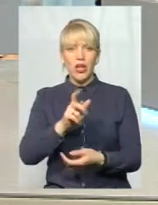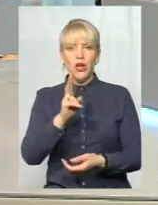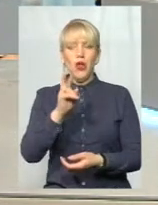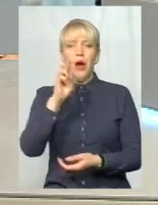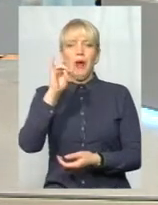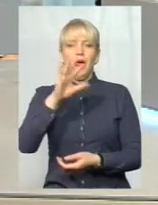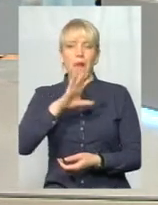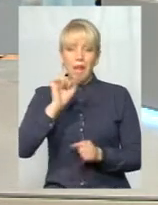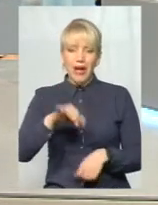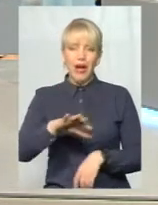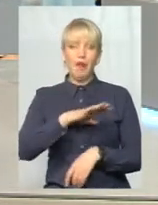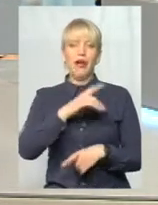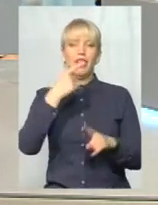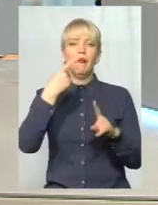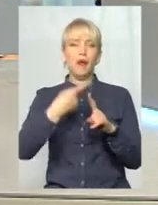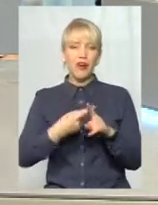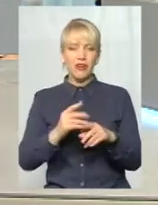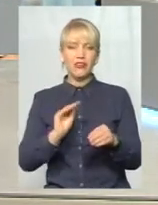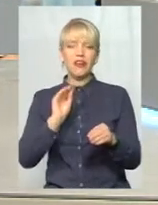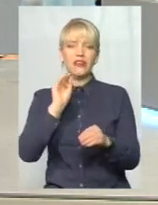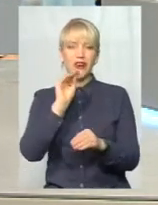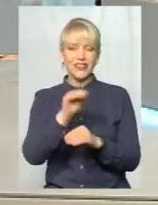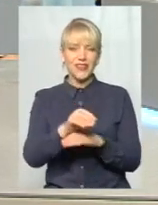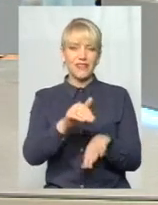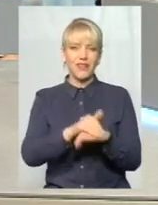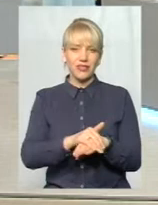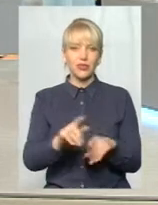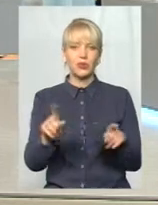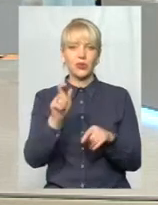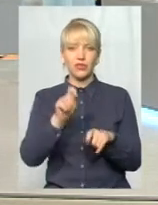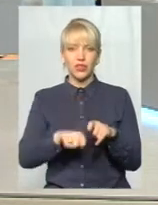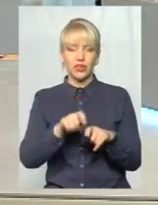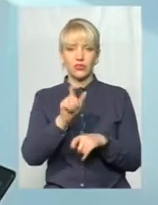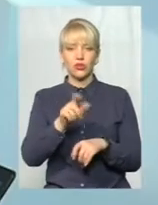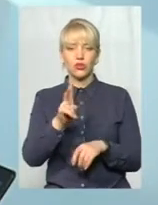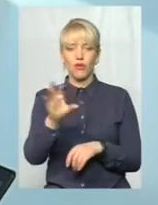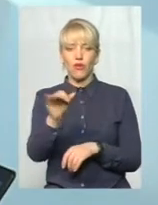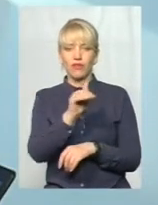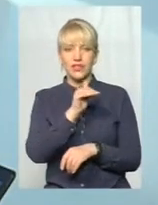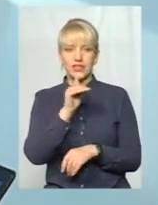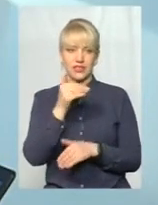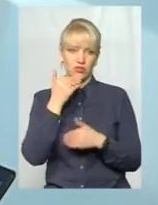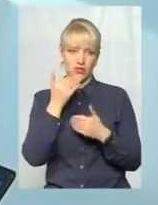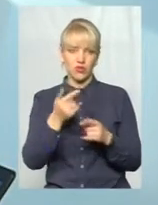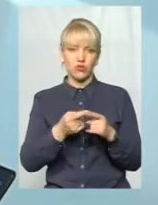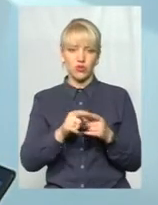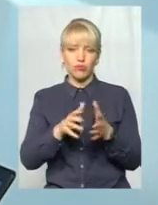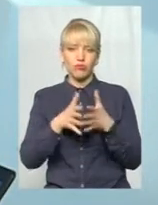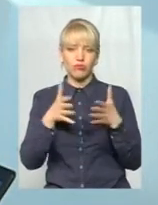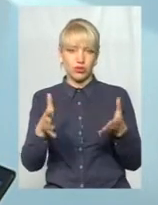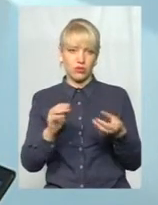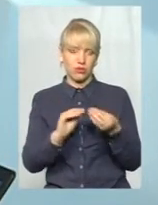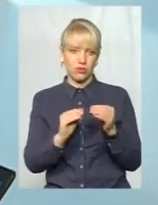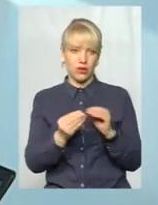бути, плюс до того всього факту перевіряють тих осіб, які офіційно звернулися. В цьому саме більша проблема. Тому що